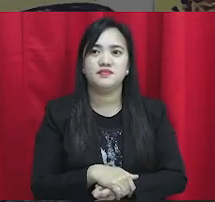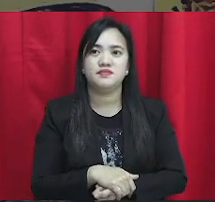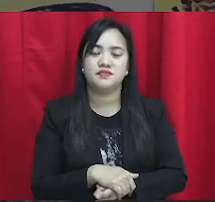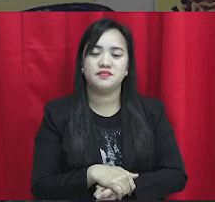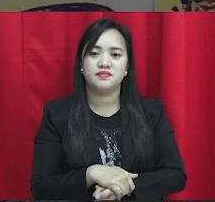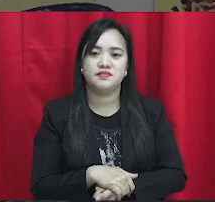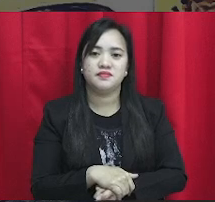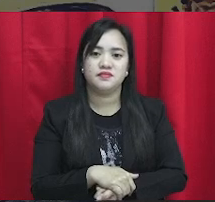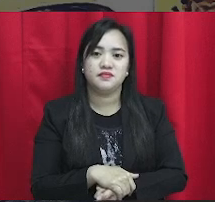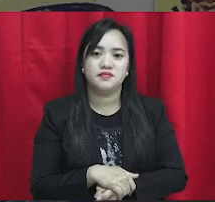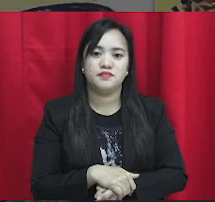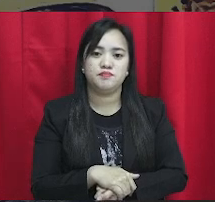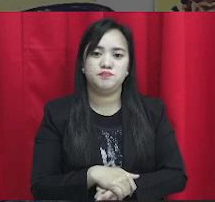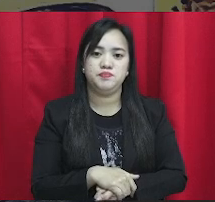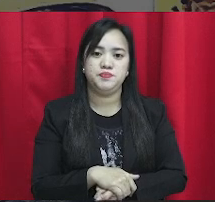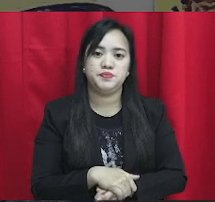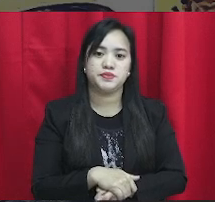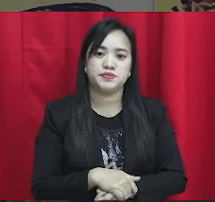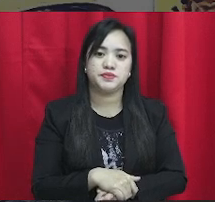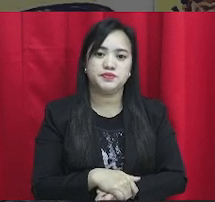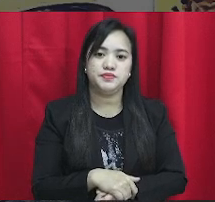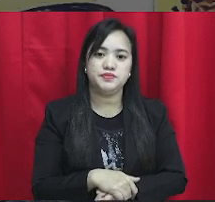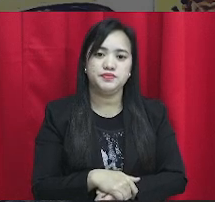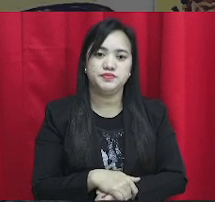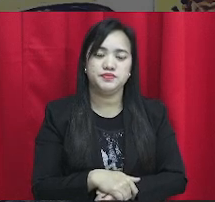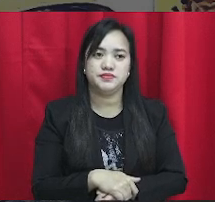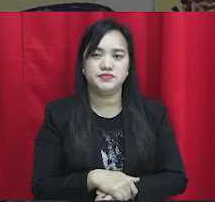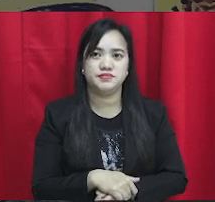Yan. Anong pangalan ni Nanay, Sir Gerald?